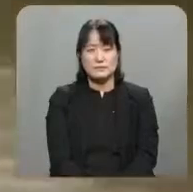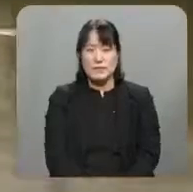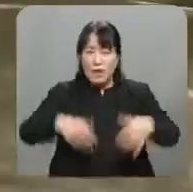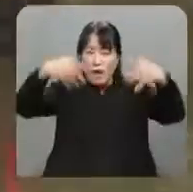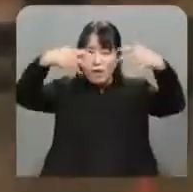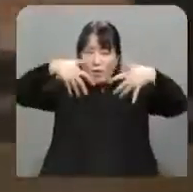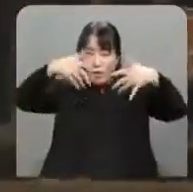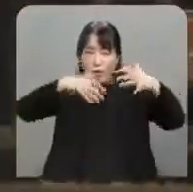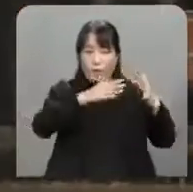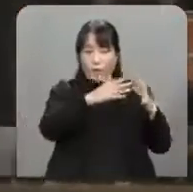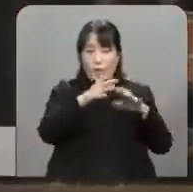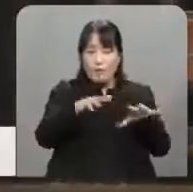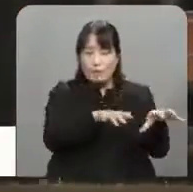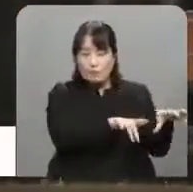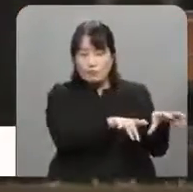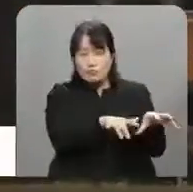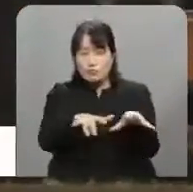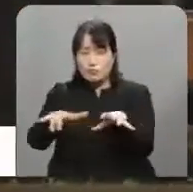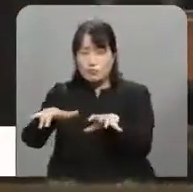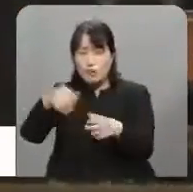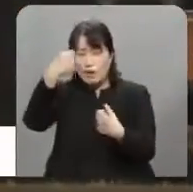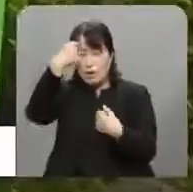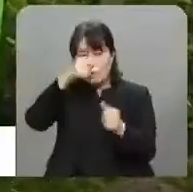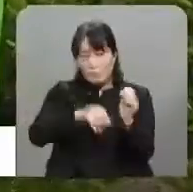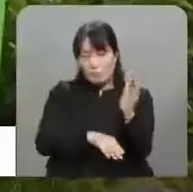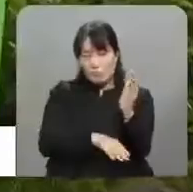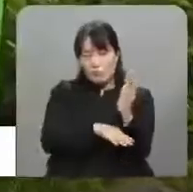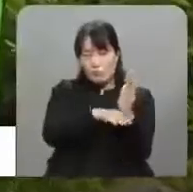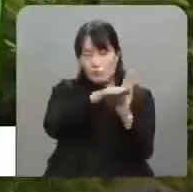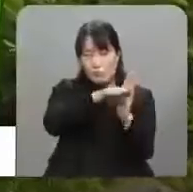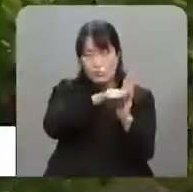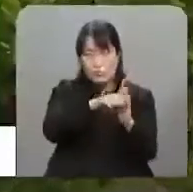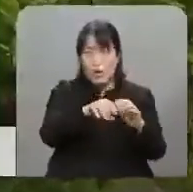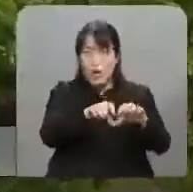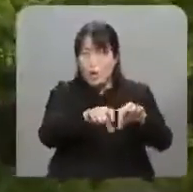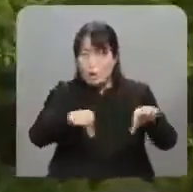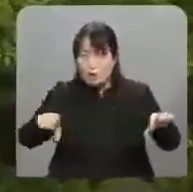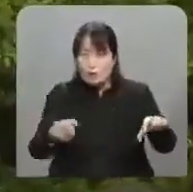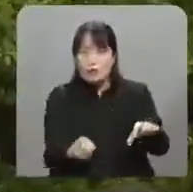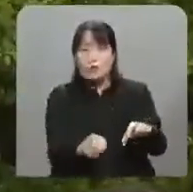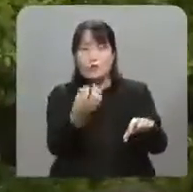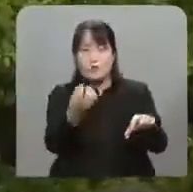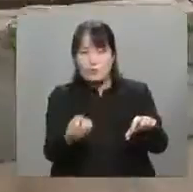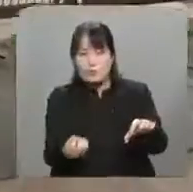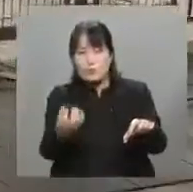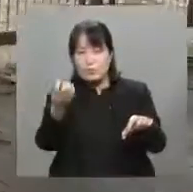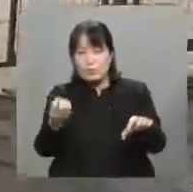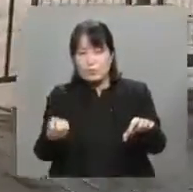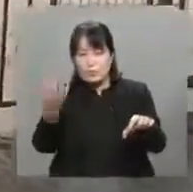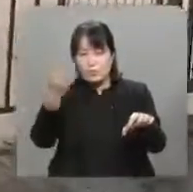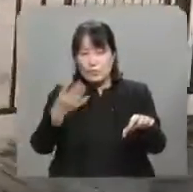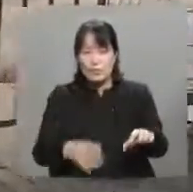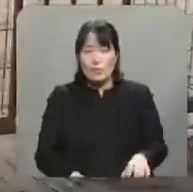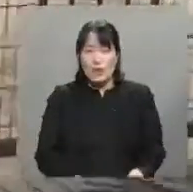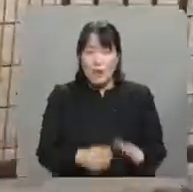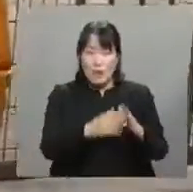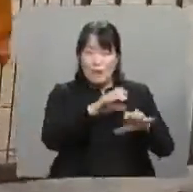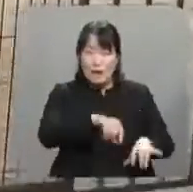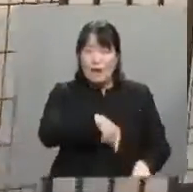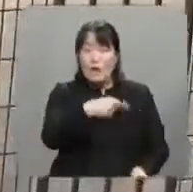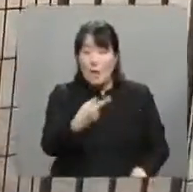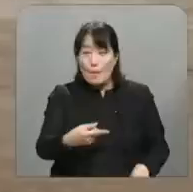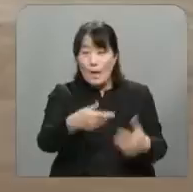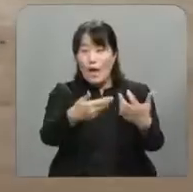빗물이 마을로 밀려 들면서 무릎까지 차오르고 우수관 에선 물이 솟구칩니다 마을 옆 하천 화 강은